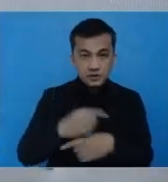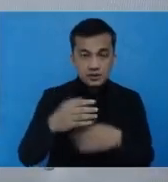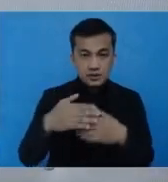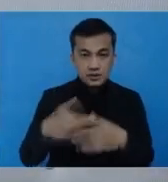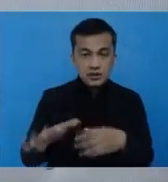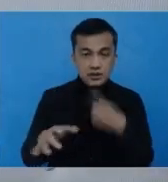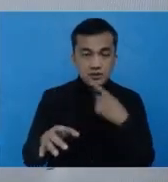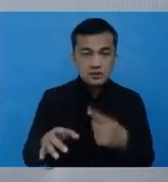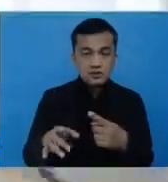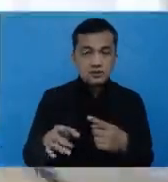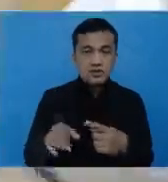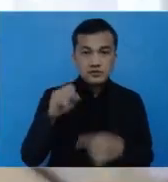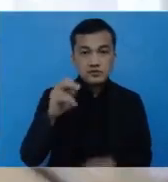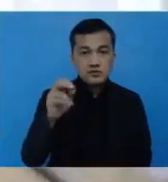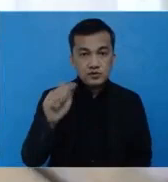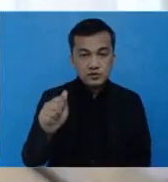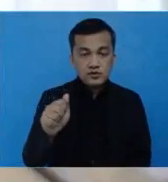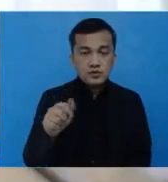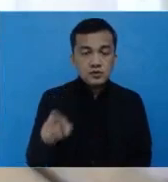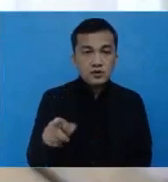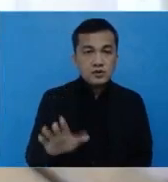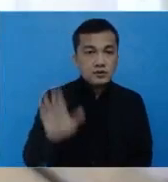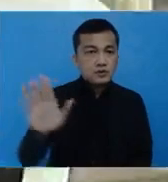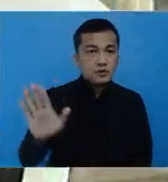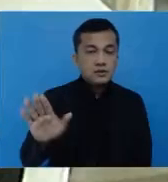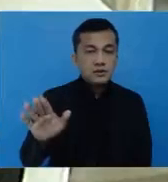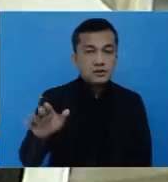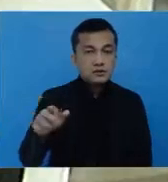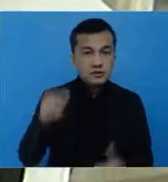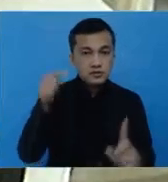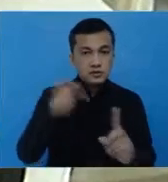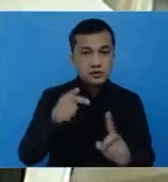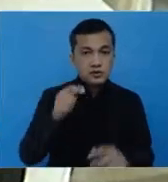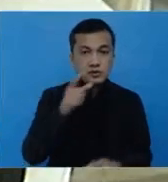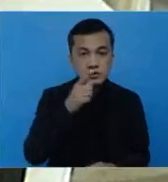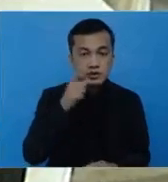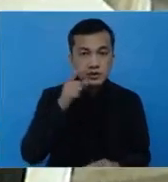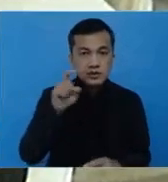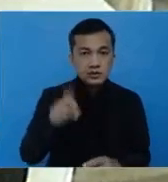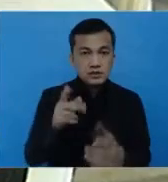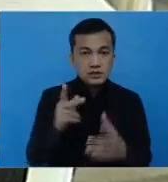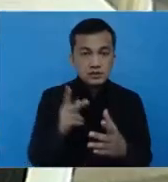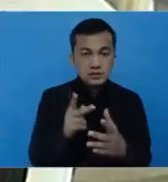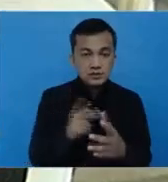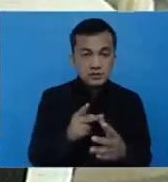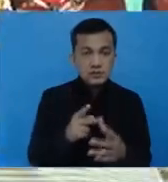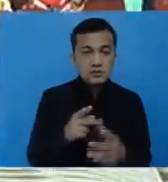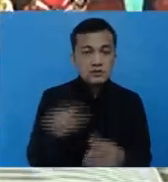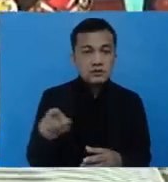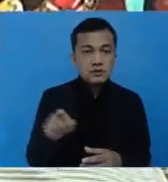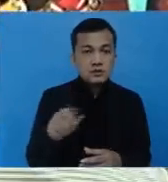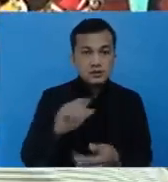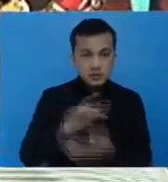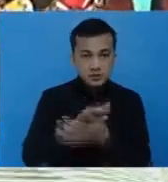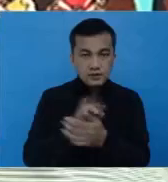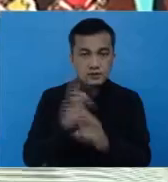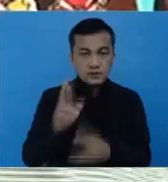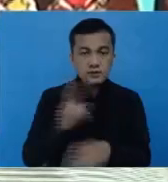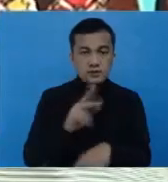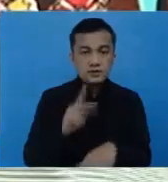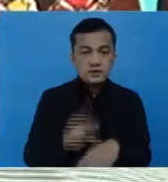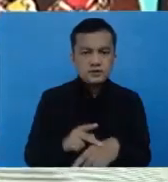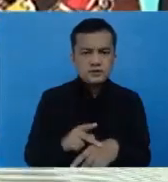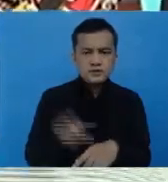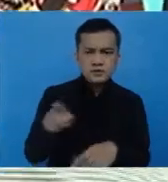Nation address. Unang tinumpok ni Robredo na dapat priority ang COVID-19 response sa bansa. Tila nalilihis daw kasi